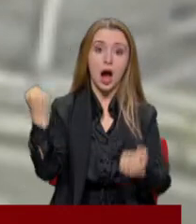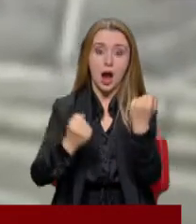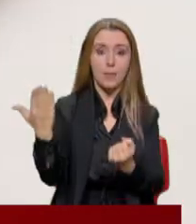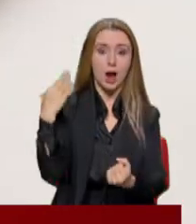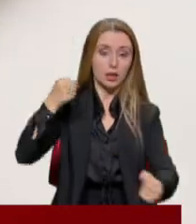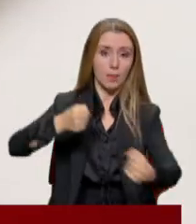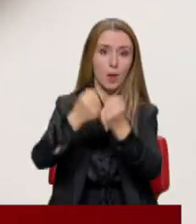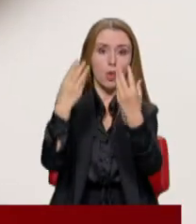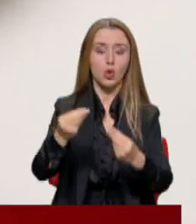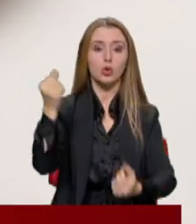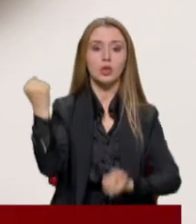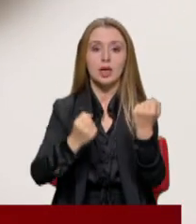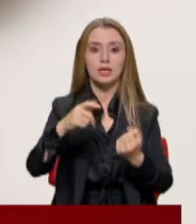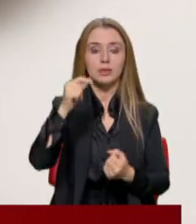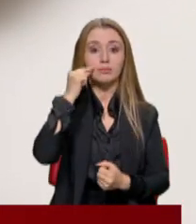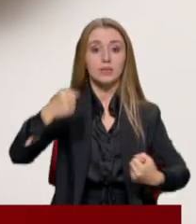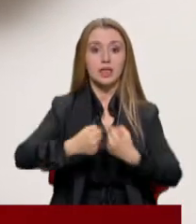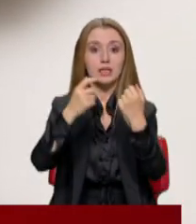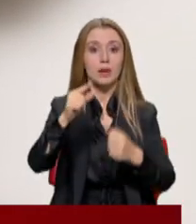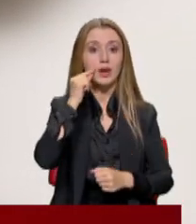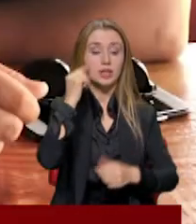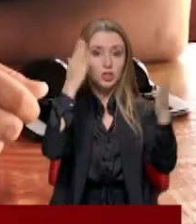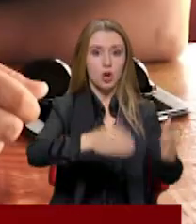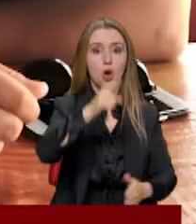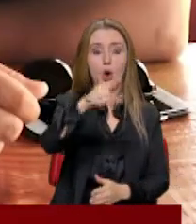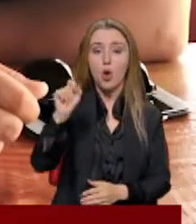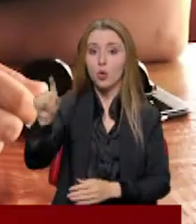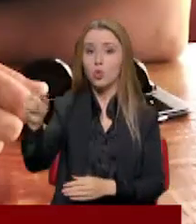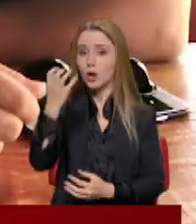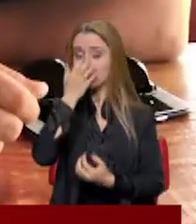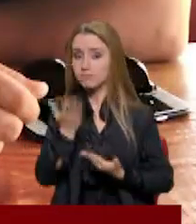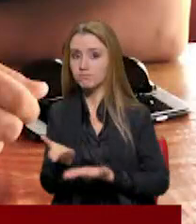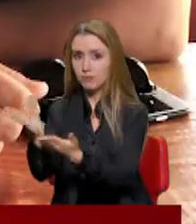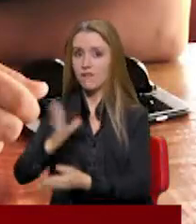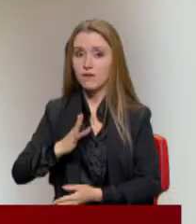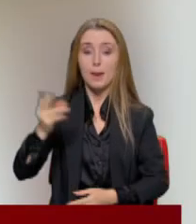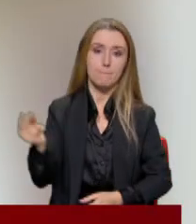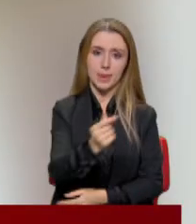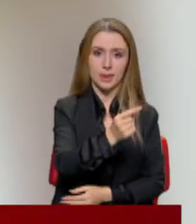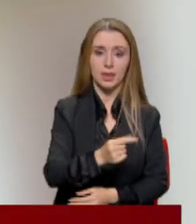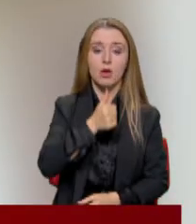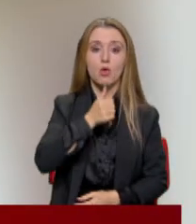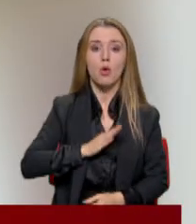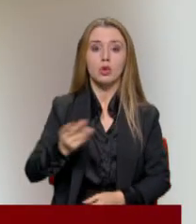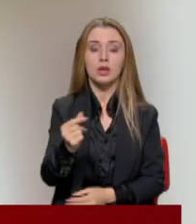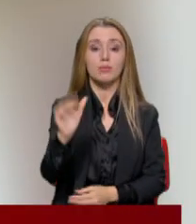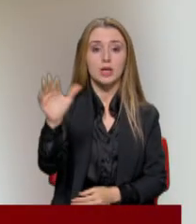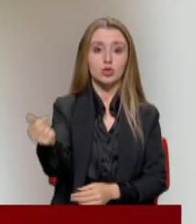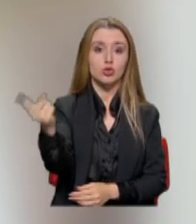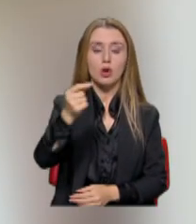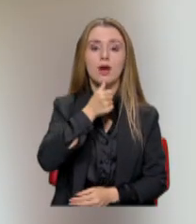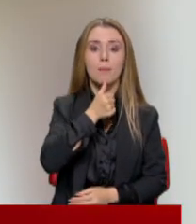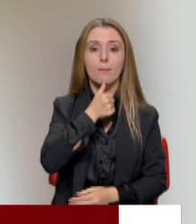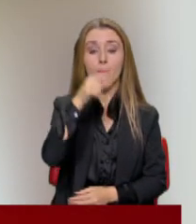Anlaşıldı kazayı yapan Muhammed Hasan Şeyh Mahmut İsa kurye hastanede yaşam savaşı verirken kaçtı oğlu kaçtıktan 5 gün sonra